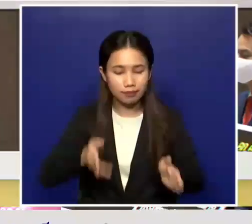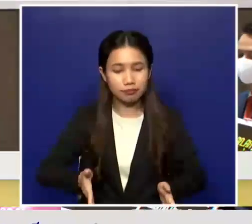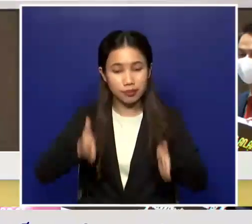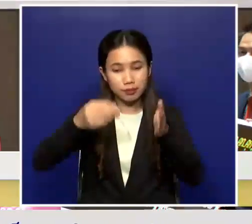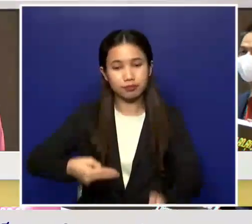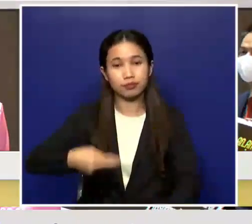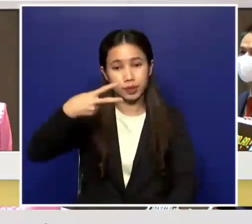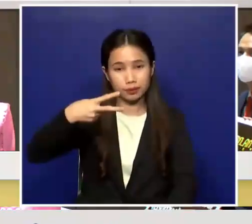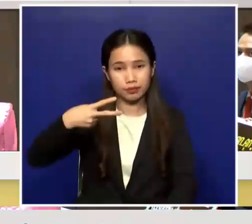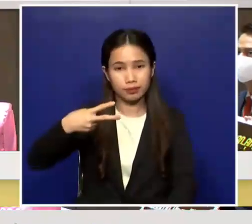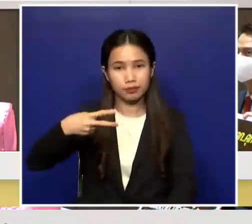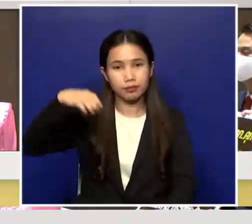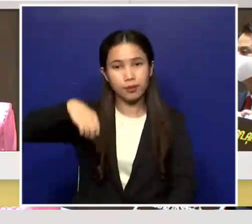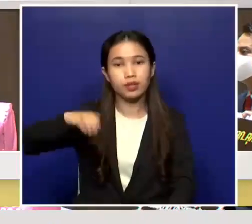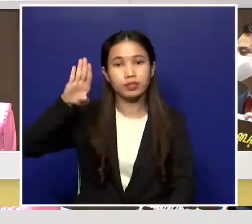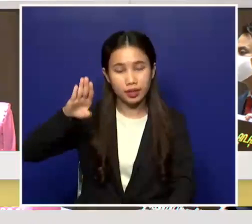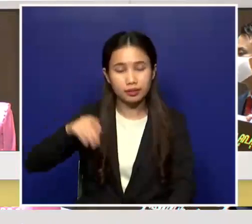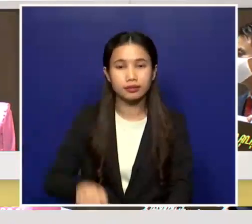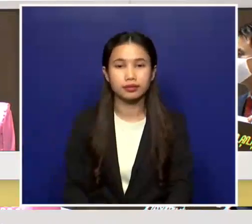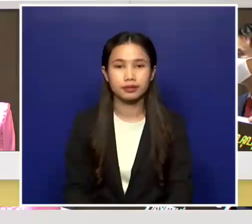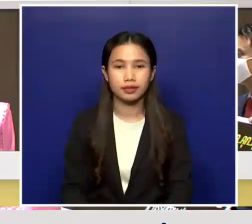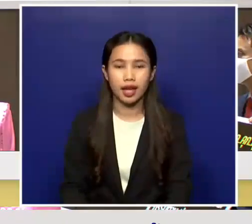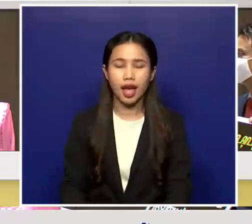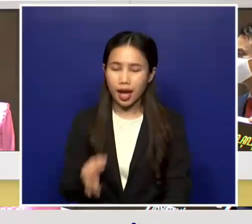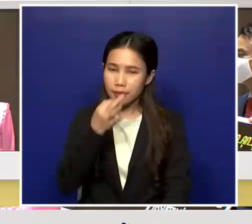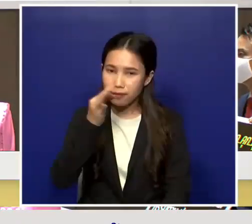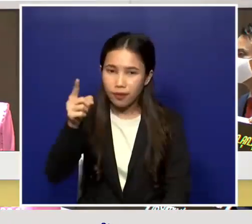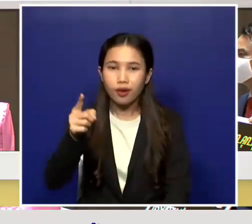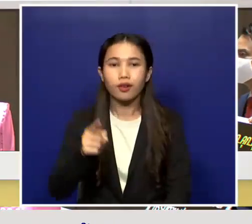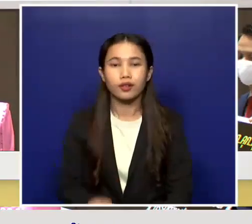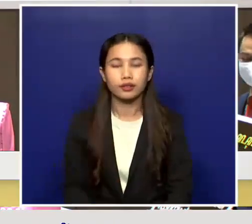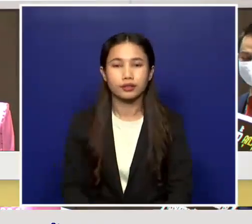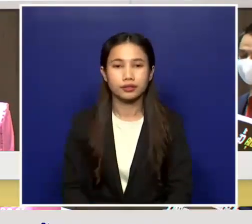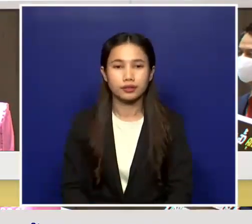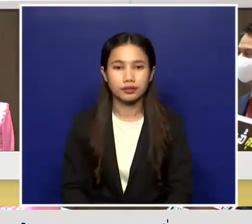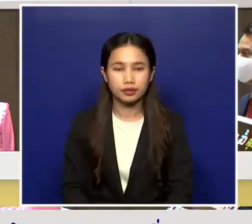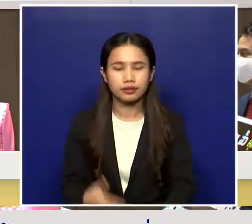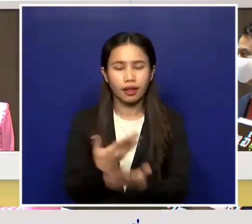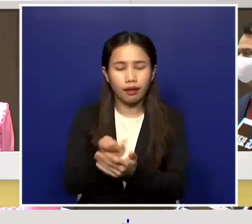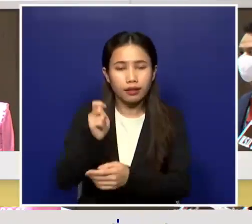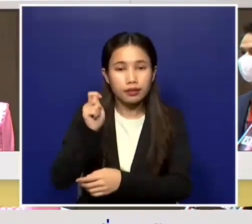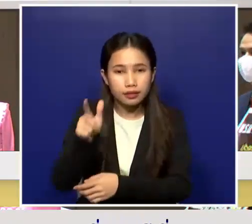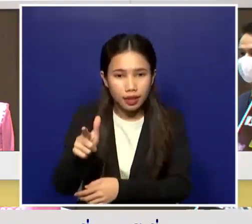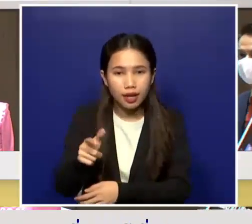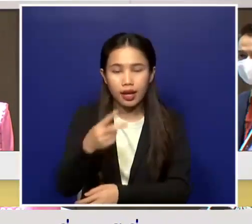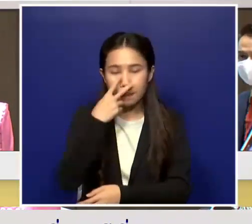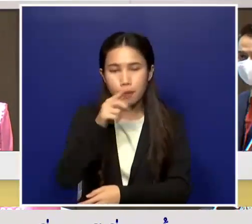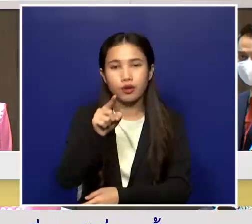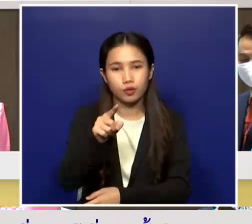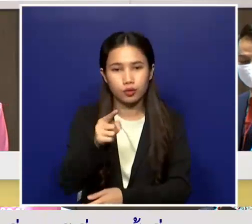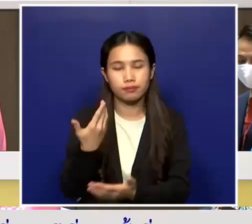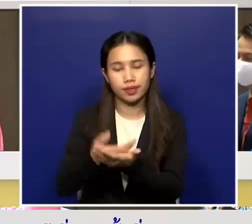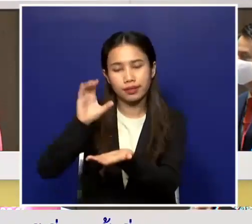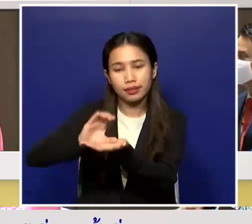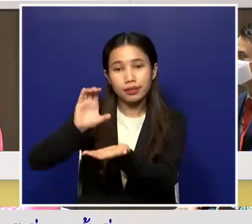ชื่อบริษัท Power Plus มาฟ้องเลยเป็นลูกจ้างกรรมการลูกจ้างนี่ไงแล้วยังมีงบประจ